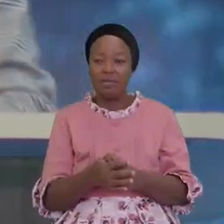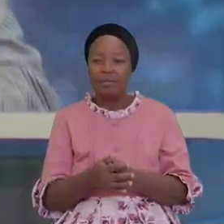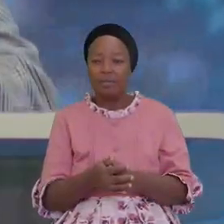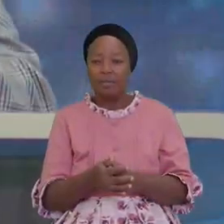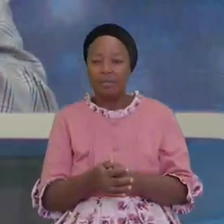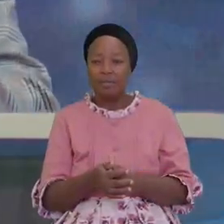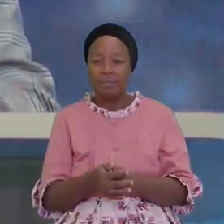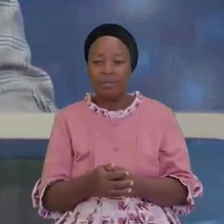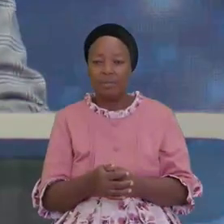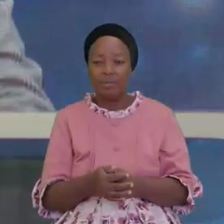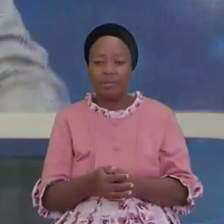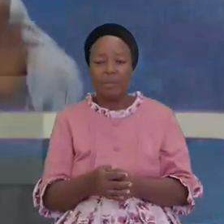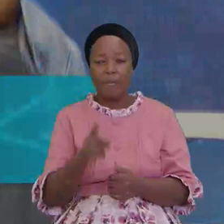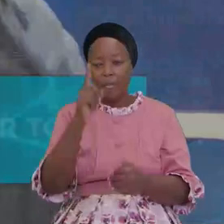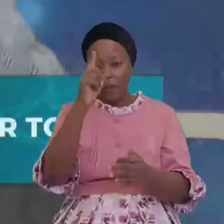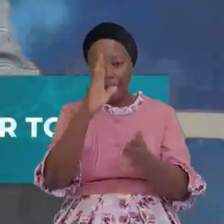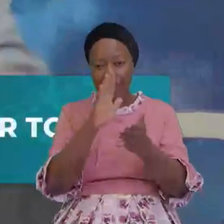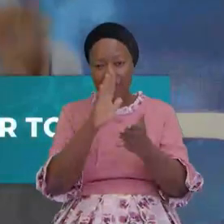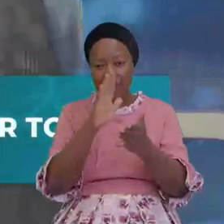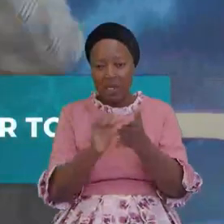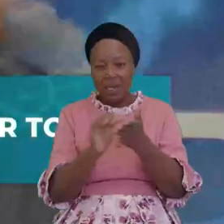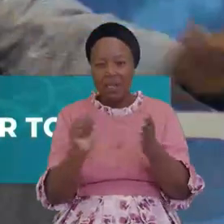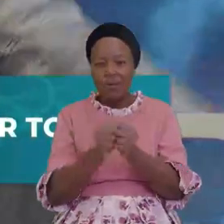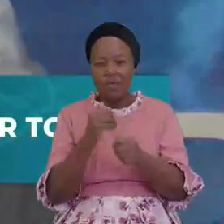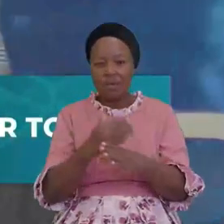Deuxièmement, le deuxième point maintenant,